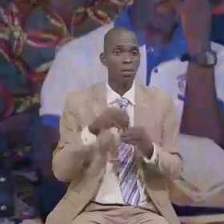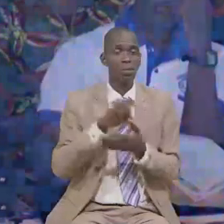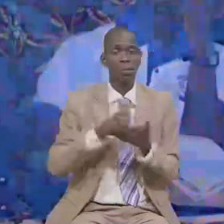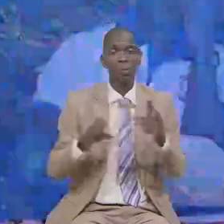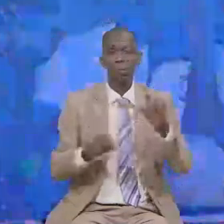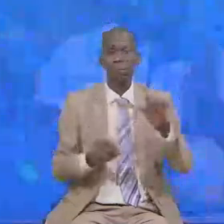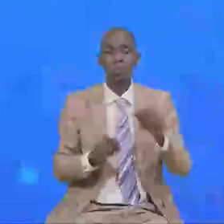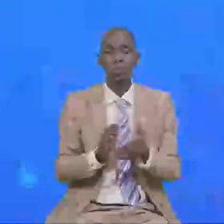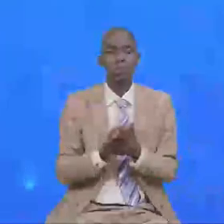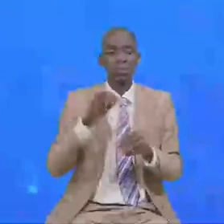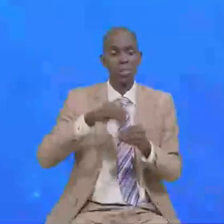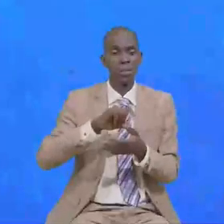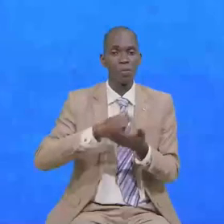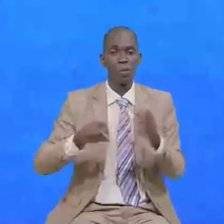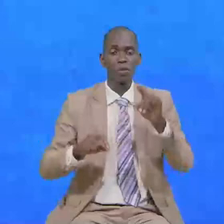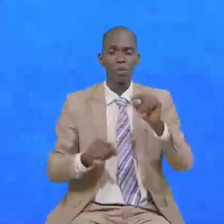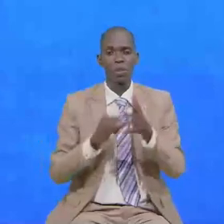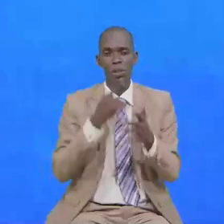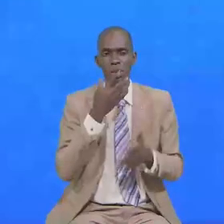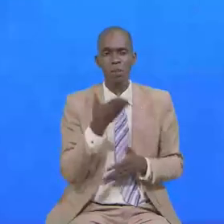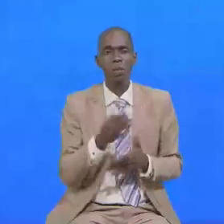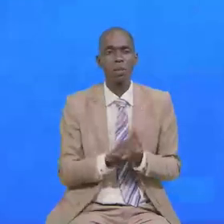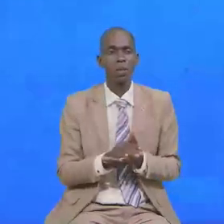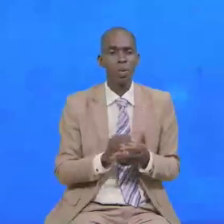verset 20. Verset 20 dit,